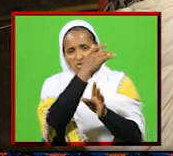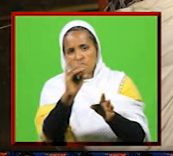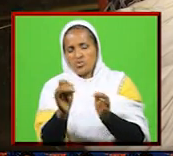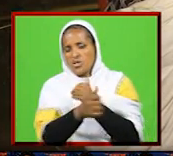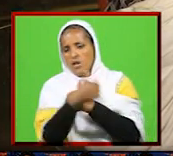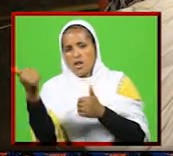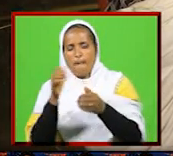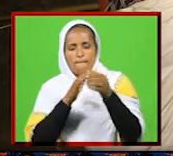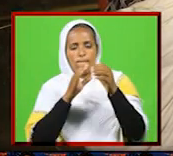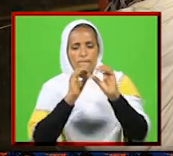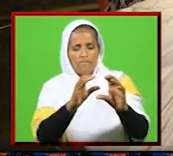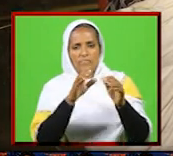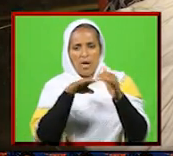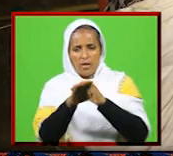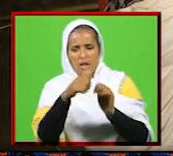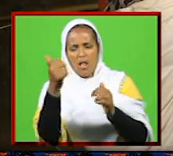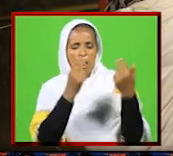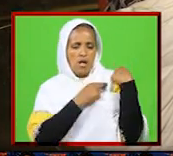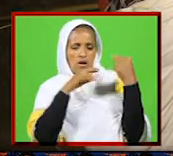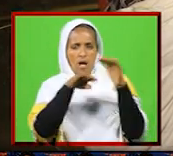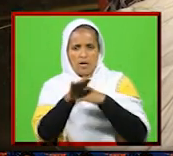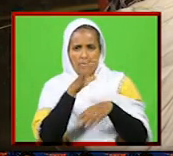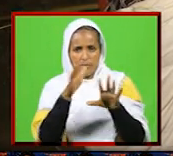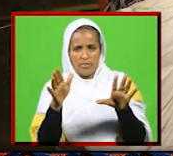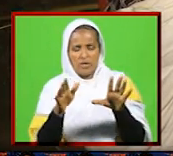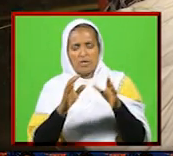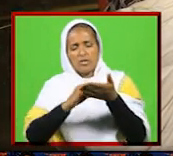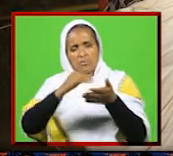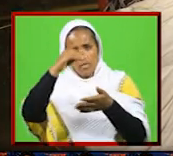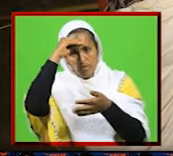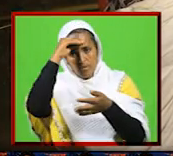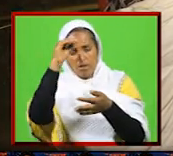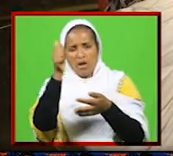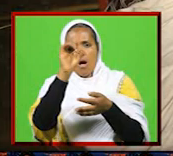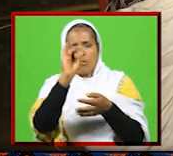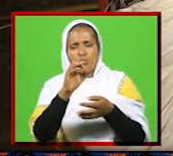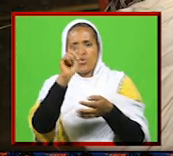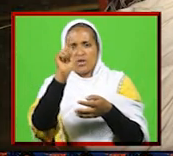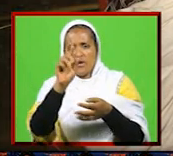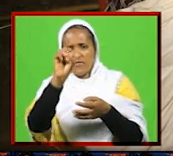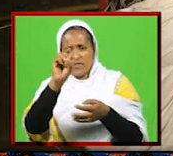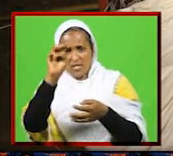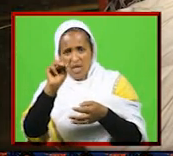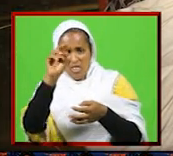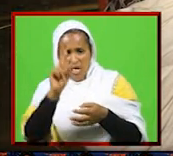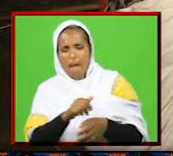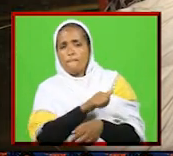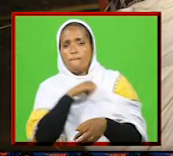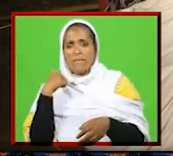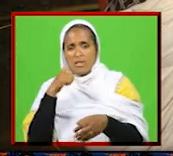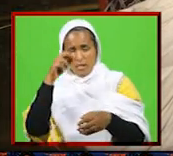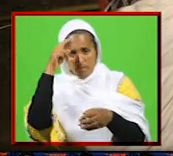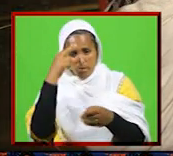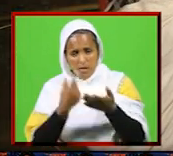የሚቀጣው እንጂ እንትን ሌላ መምህር አይገባበት ሌላ አለቃ አይገባበትም። ዘእንበለ መምህሩ አልቦ ነፍጠኛ